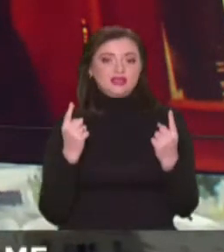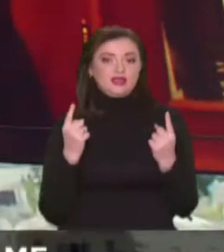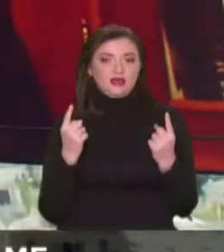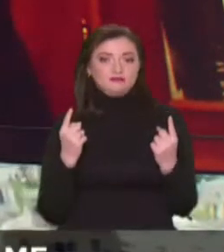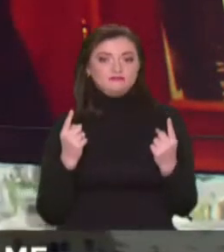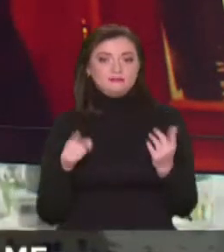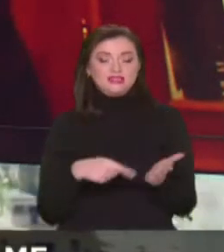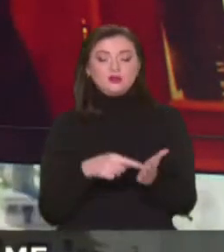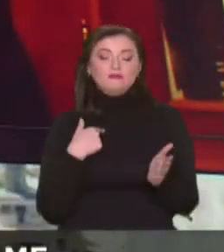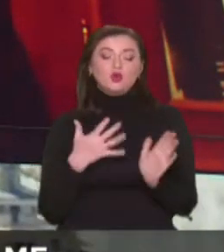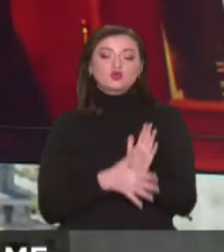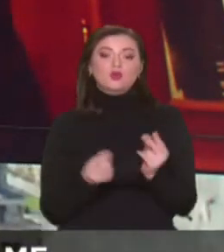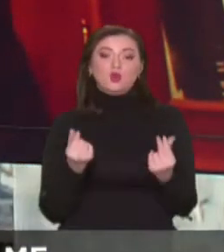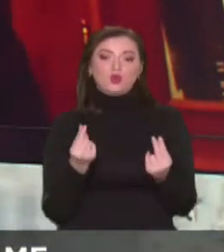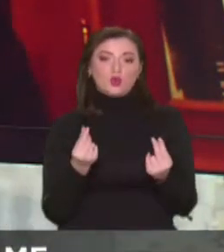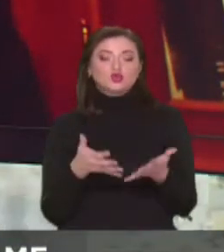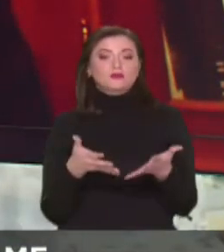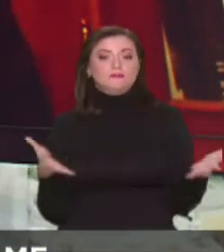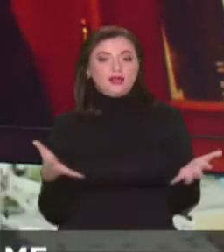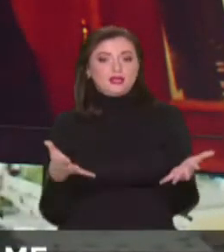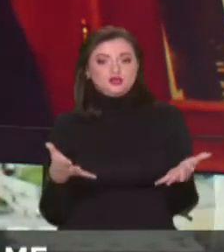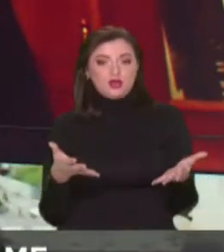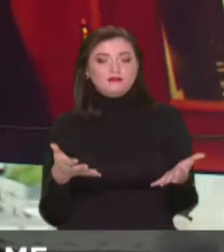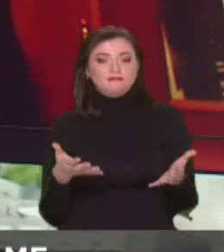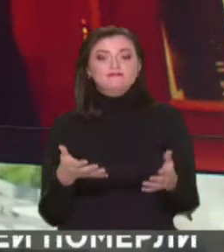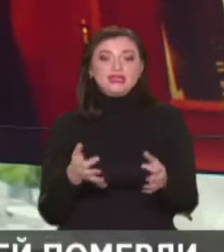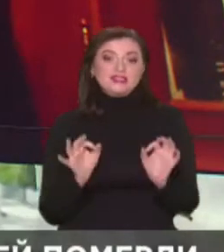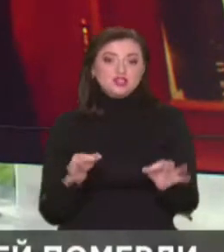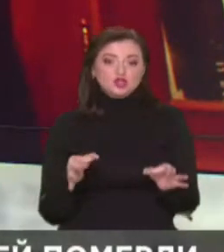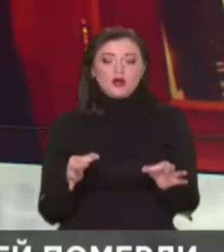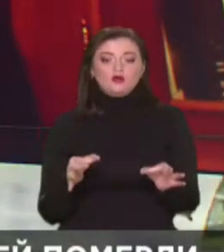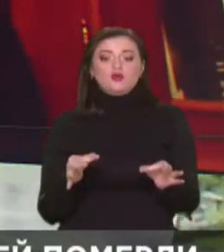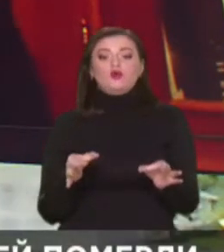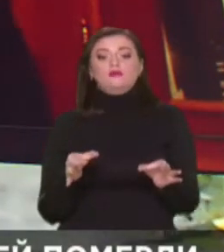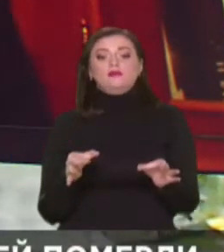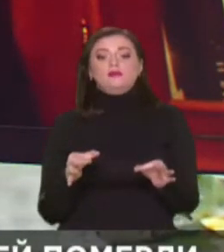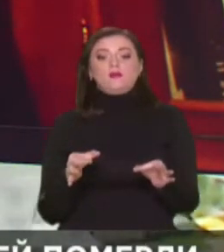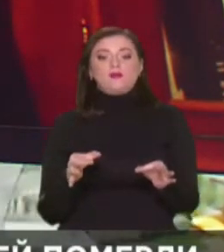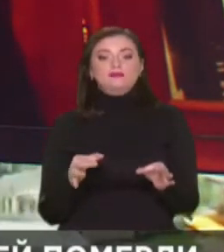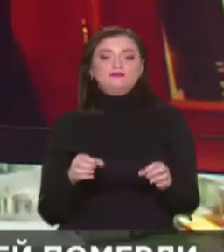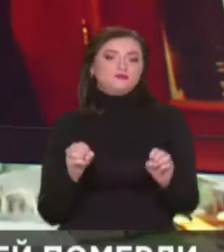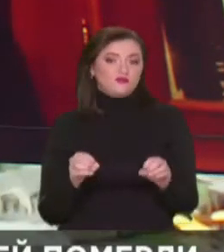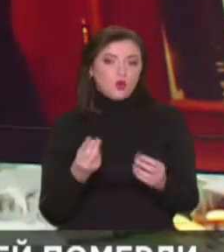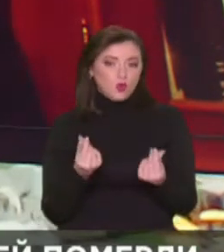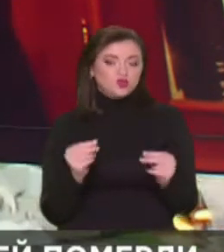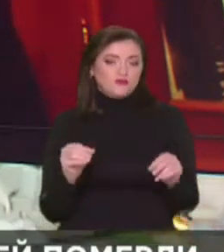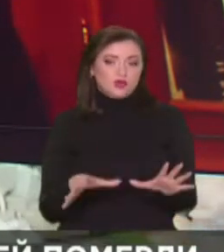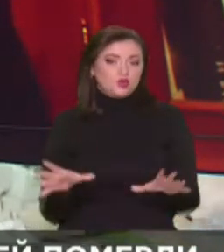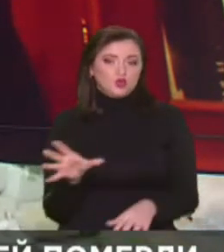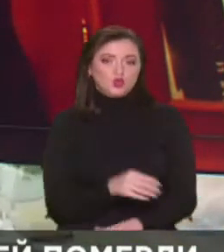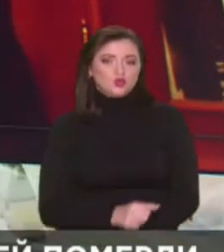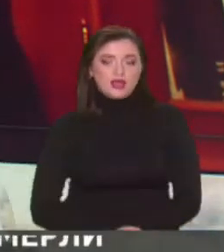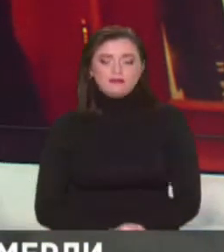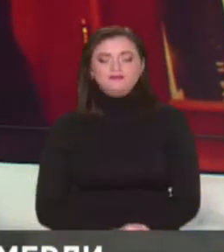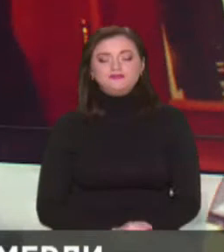розумієте? Ну, зрозуміло, гроші тут більші, ніж аби де. Звичайно, звичайно, гроші вирішують усе.